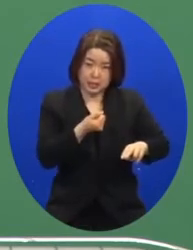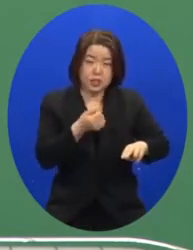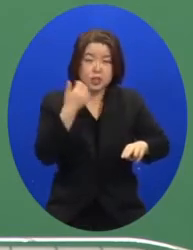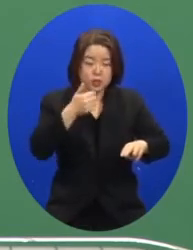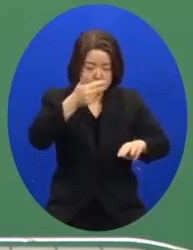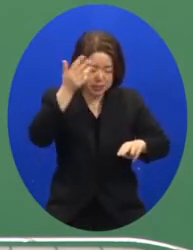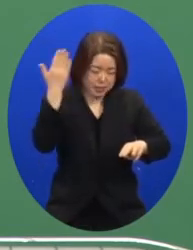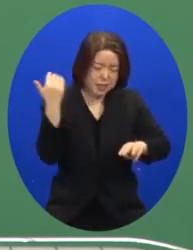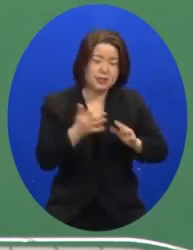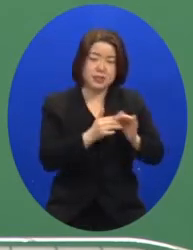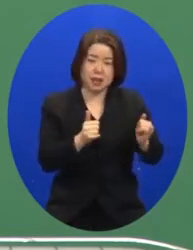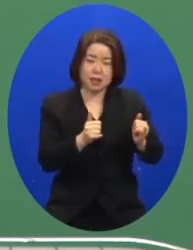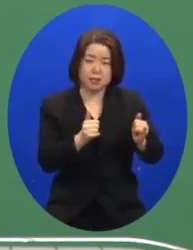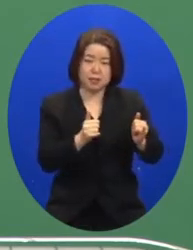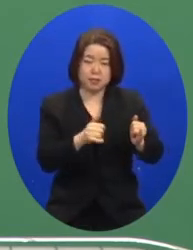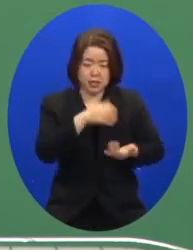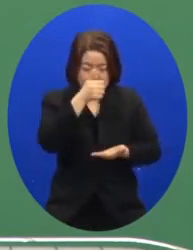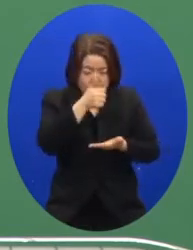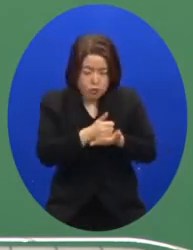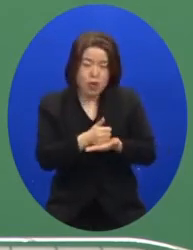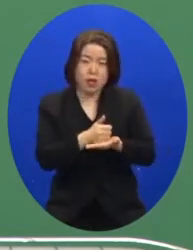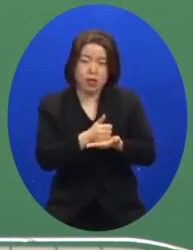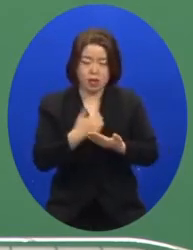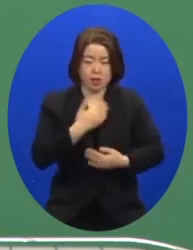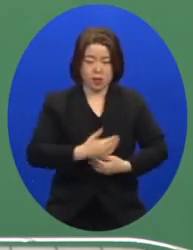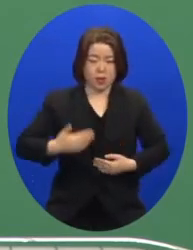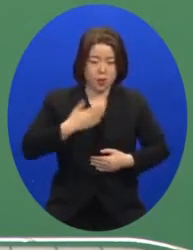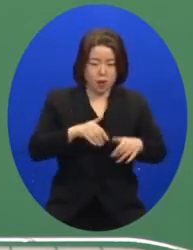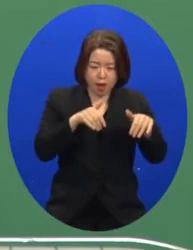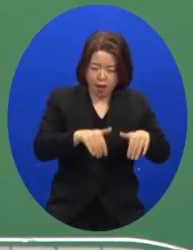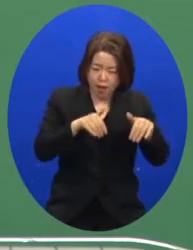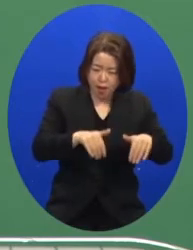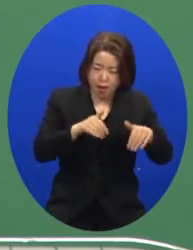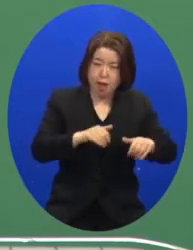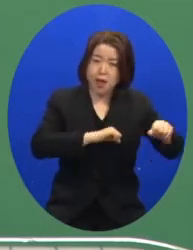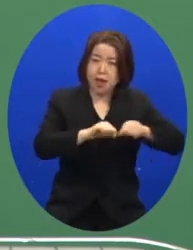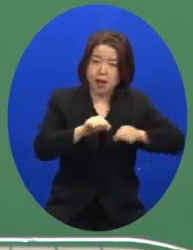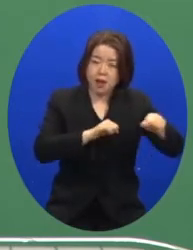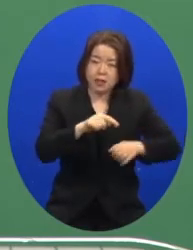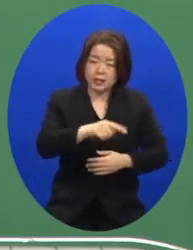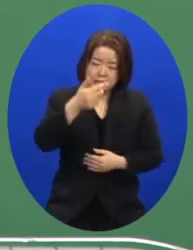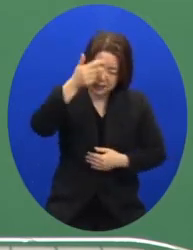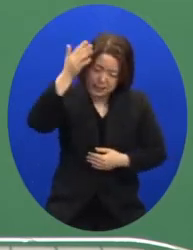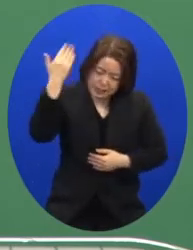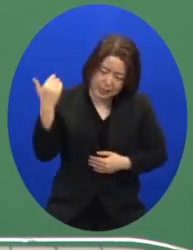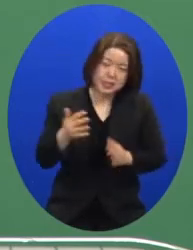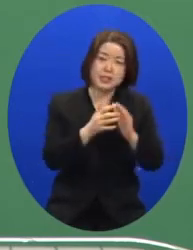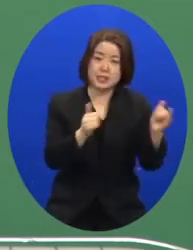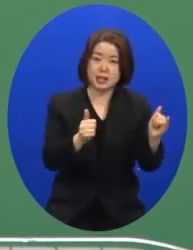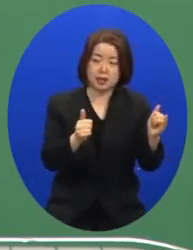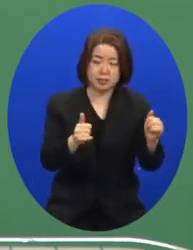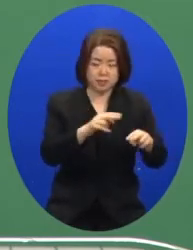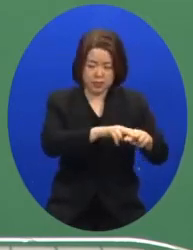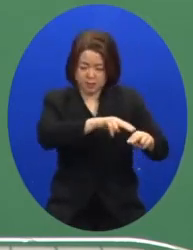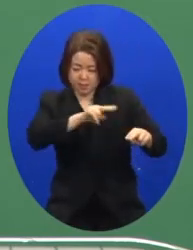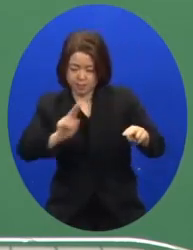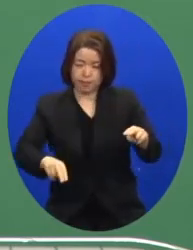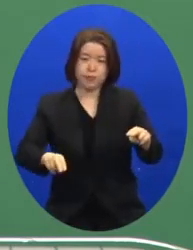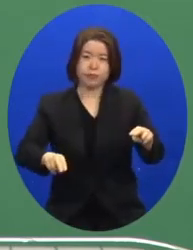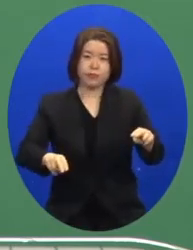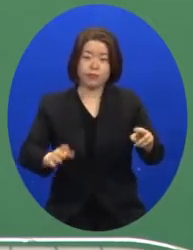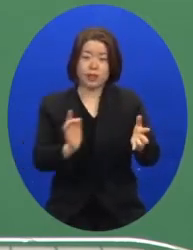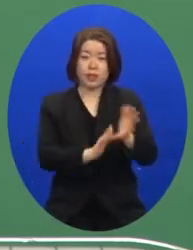옛사람 죄와 육신의 종류로 닫은 그 옛 사람이 보좌에서 내려오고